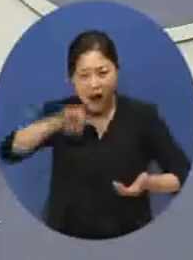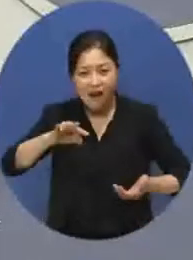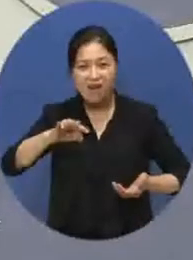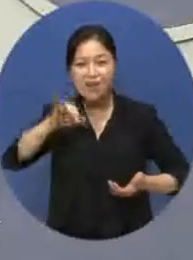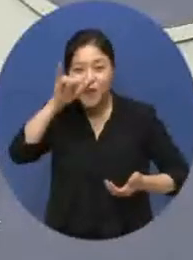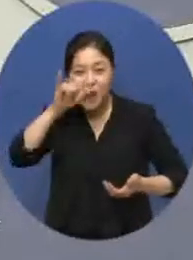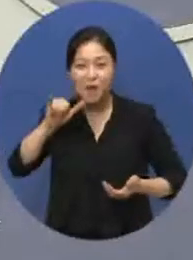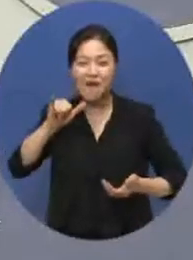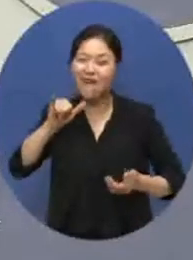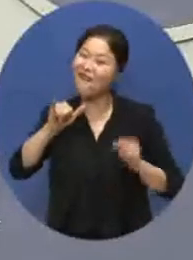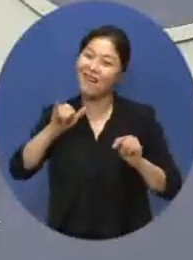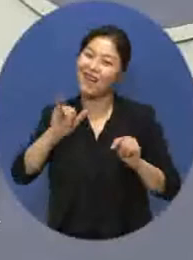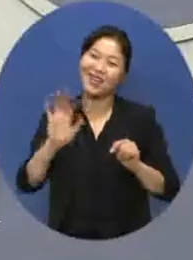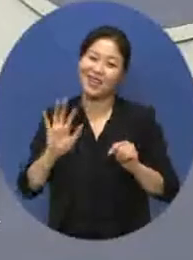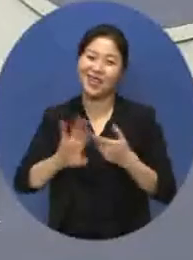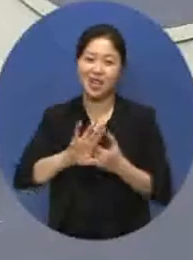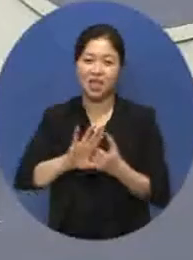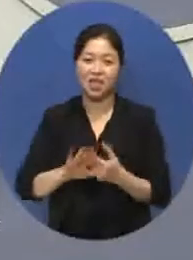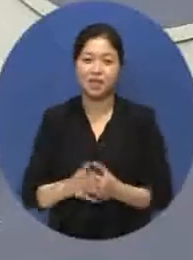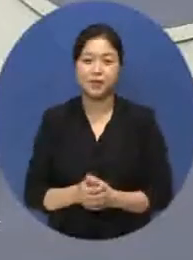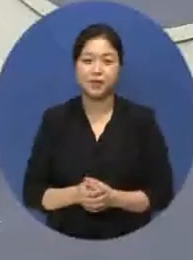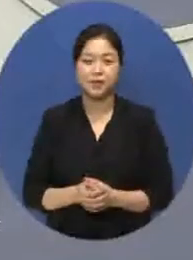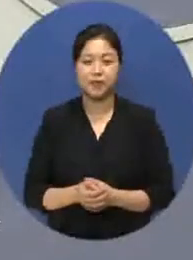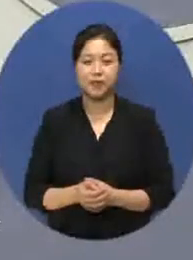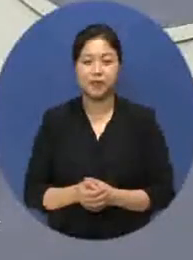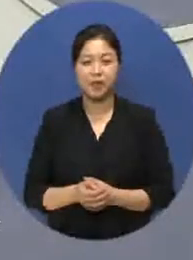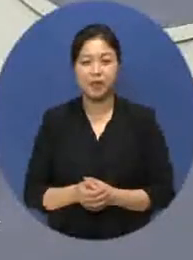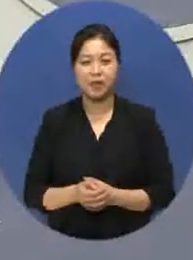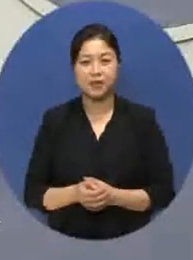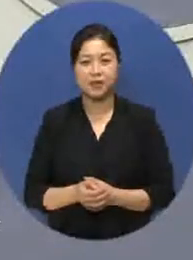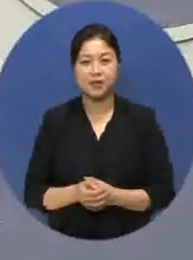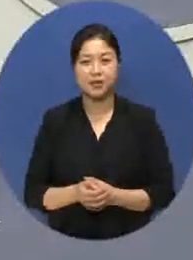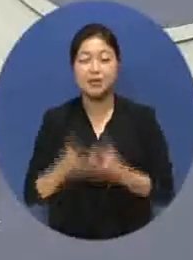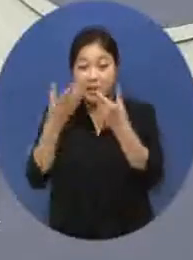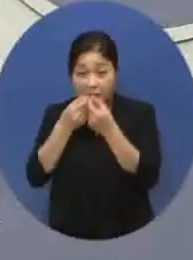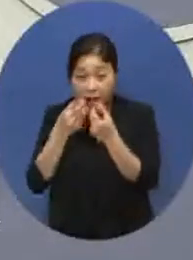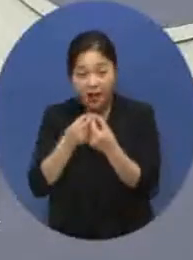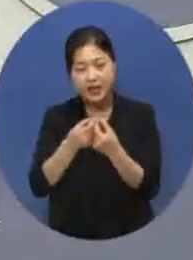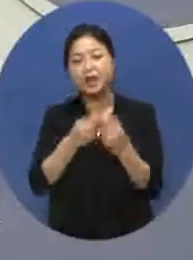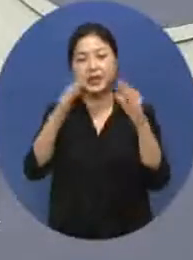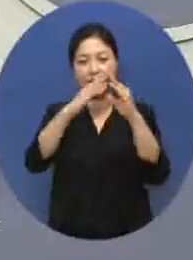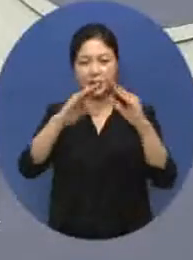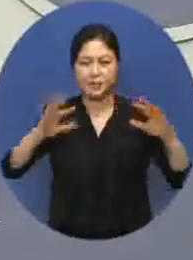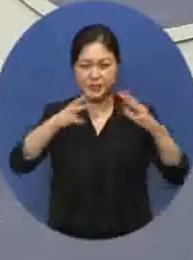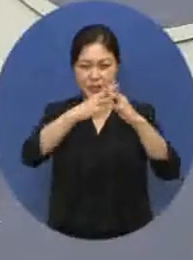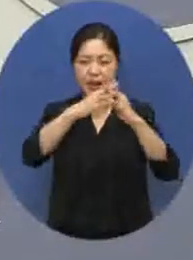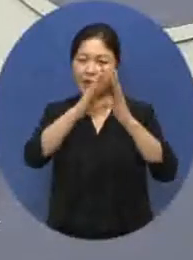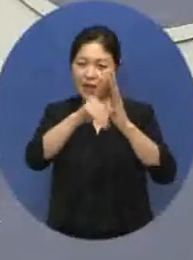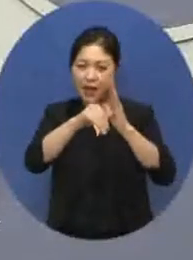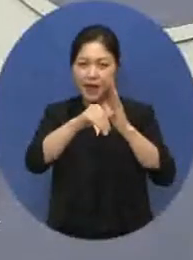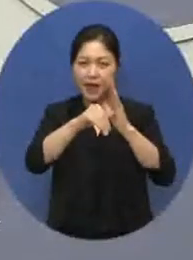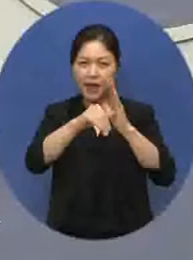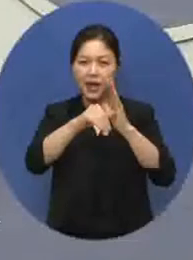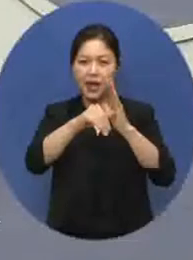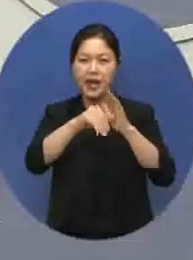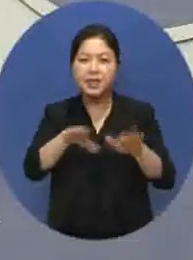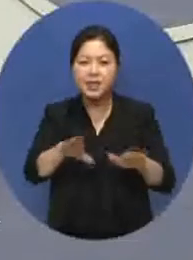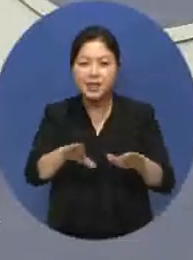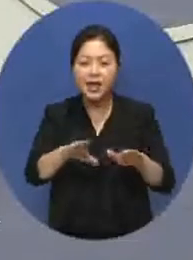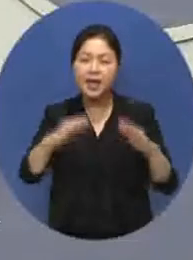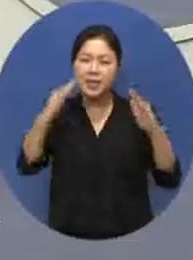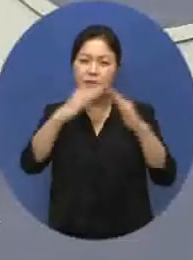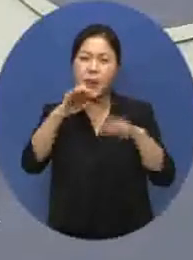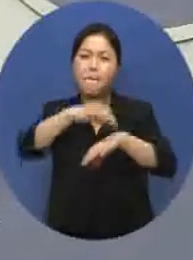만들어지고 그러지는 못한다. 그래서 다만 집을 짓는다고 볼 때 이해하실 수 있는 거는 이제 집에